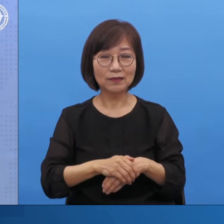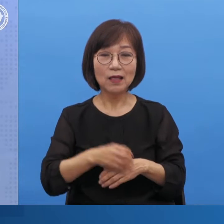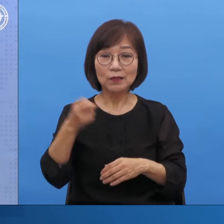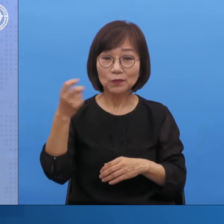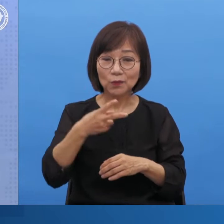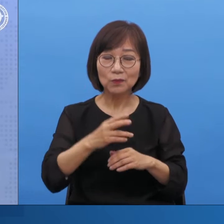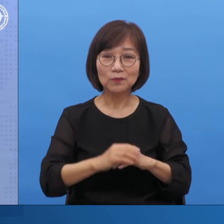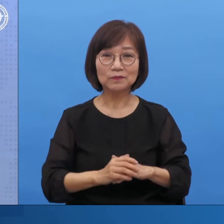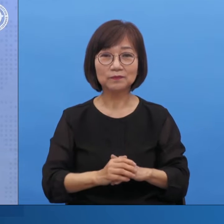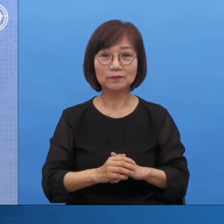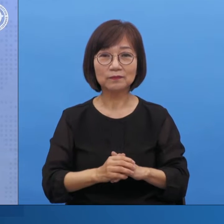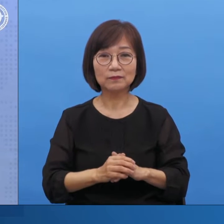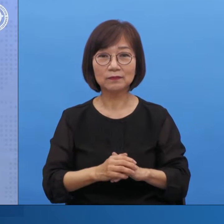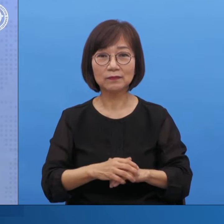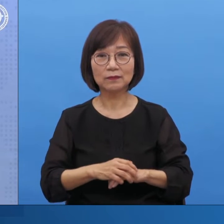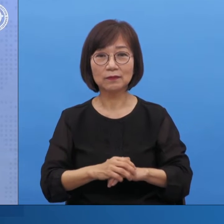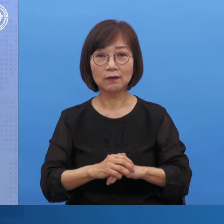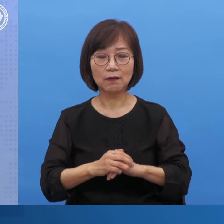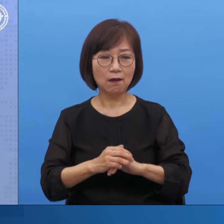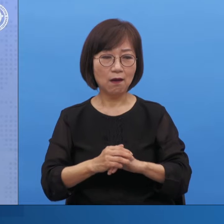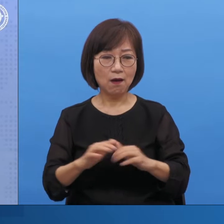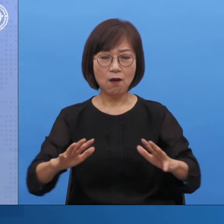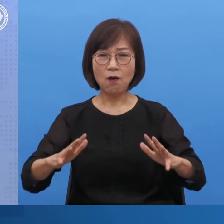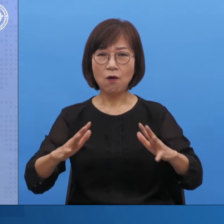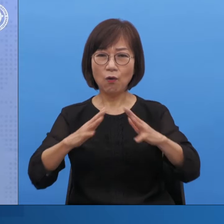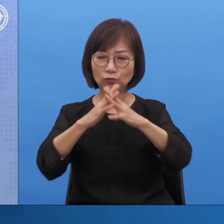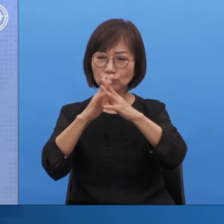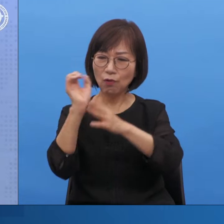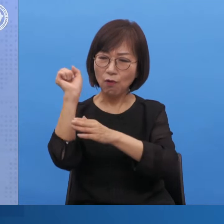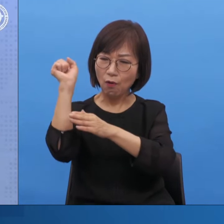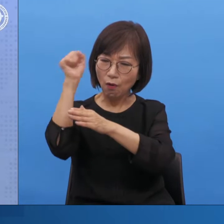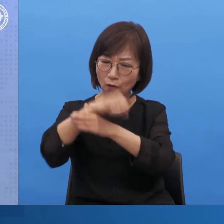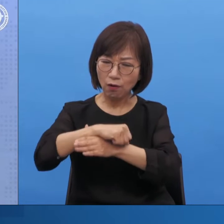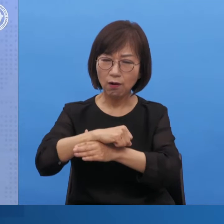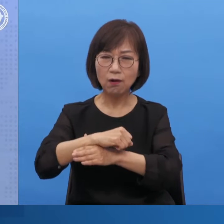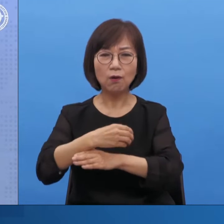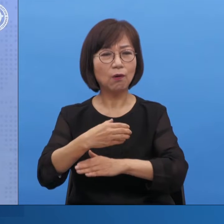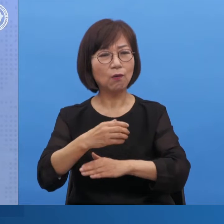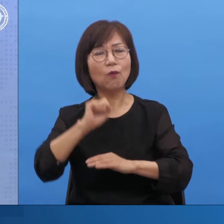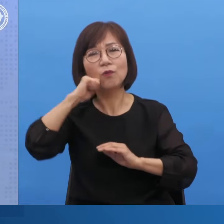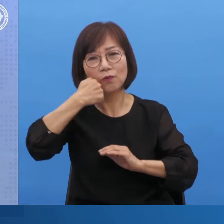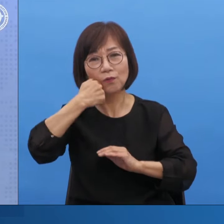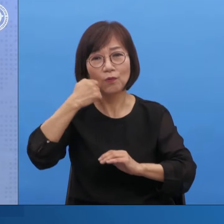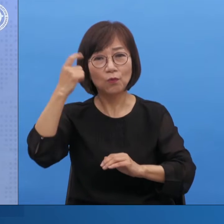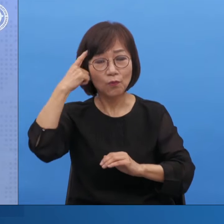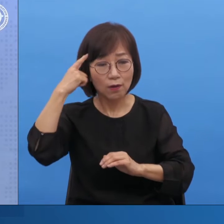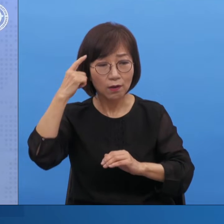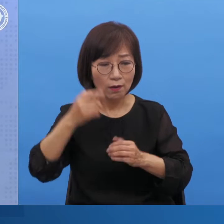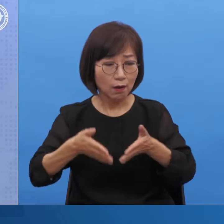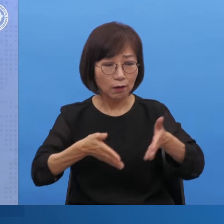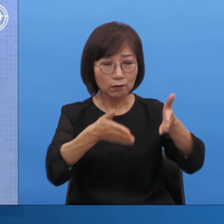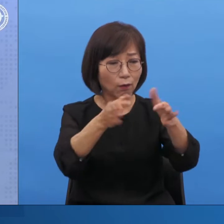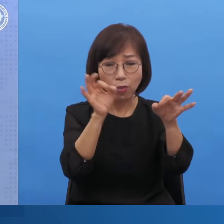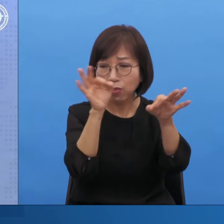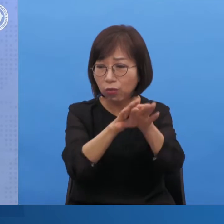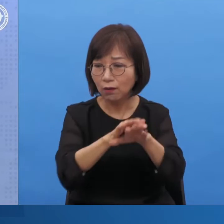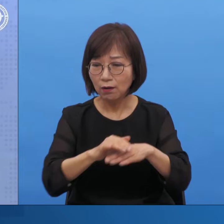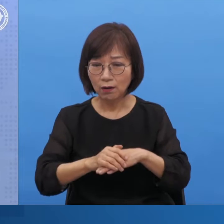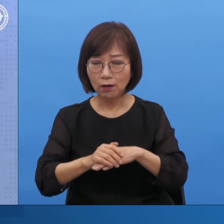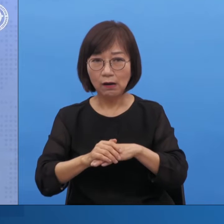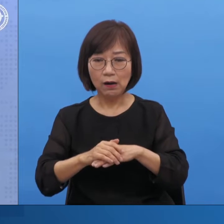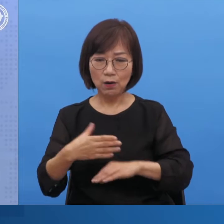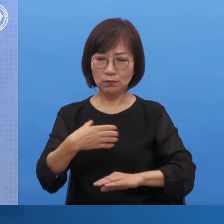버리고 이 건물이 건축이 안 나는 게 이게 사고가 날 지금 상황이 됐어요. And it came to a point where they were getting rid of streets and to the point where